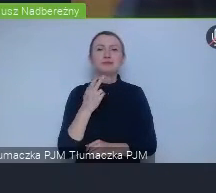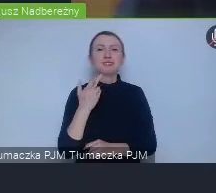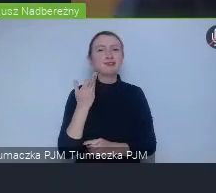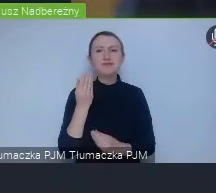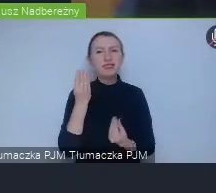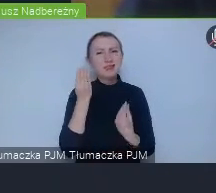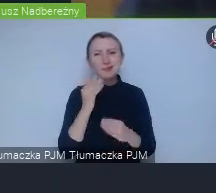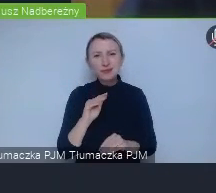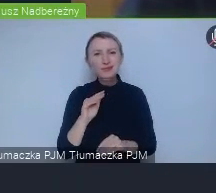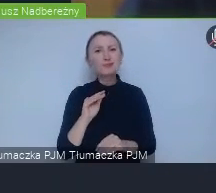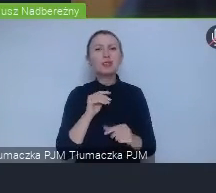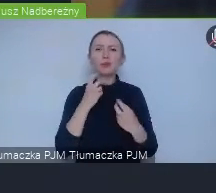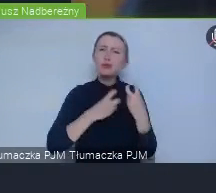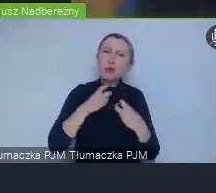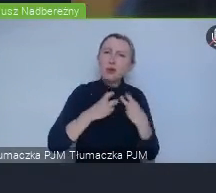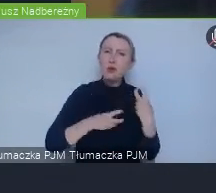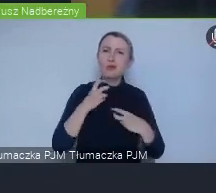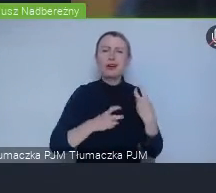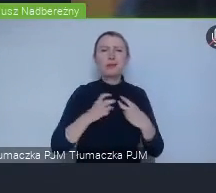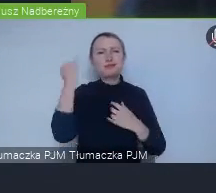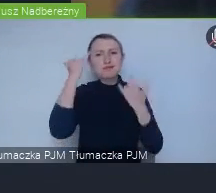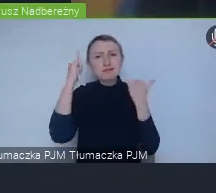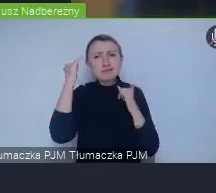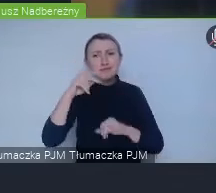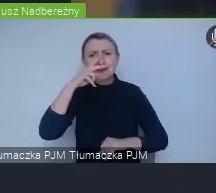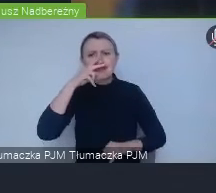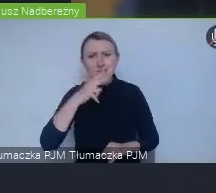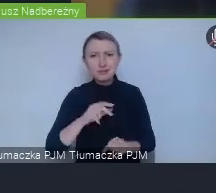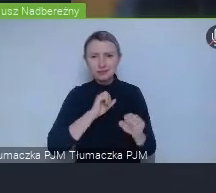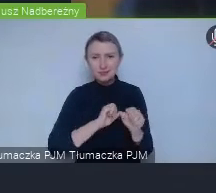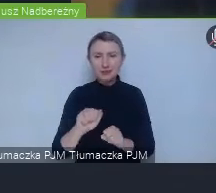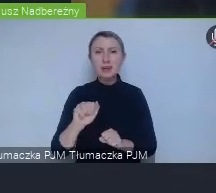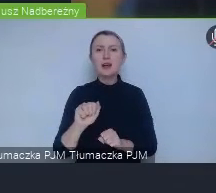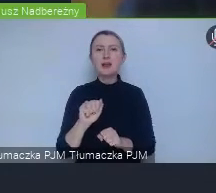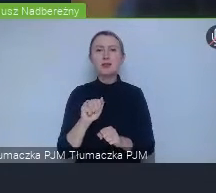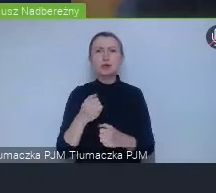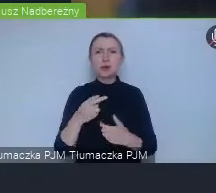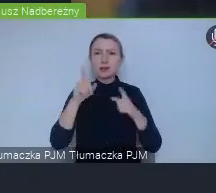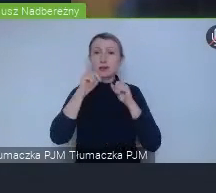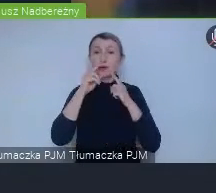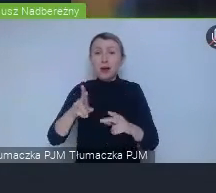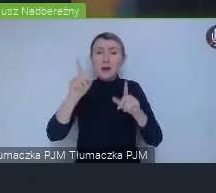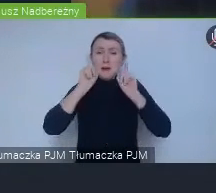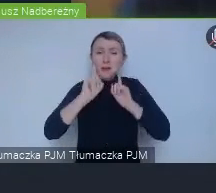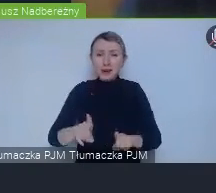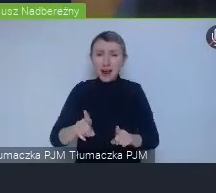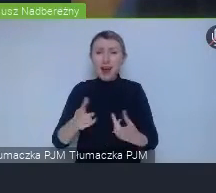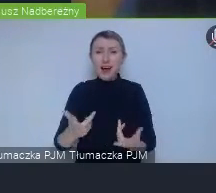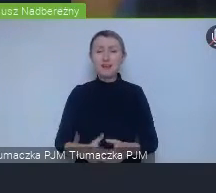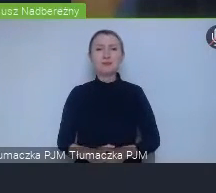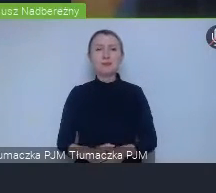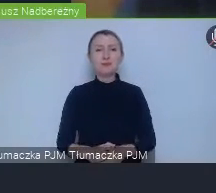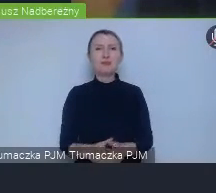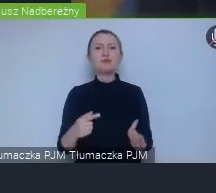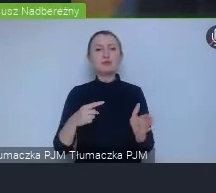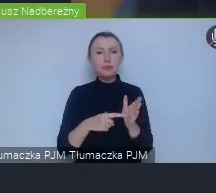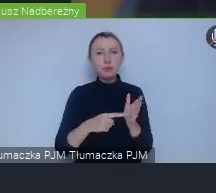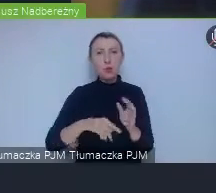niedoskonałości czy te problemy, które u nas występują, stanąć w prawdzie po prostu. I to jest ta